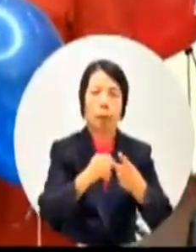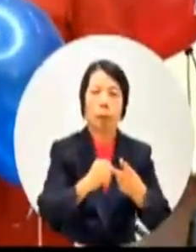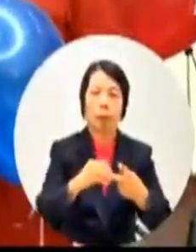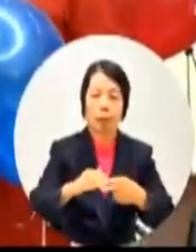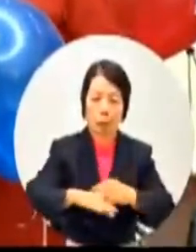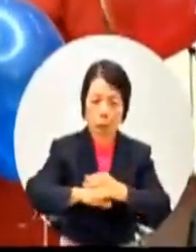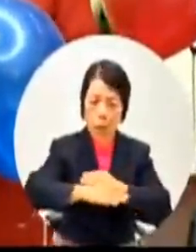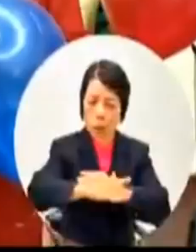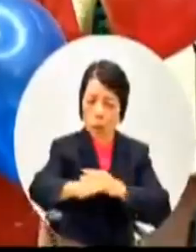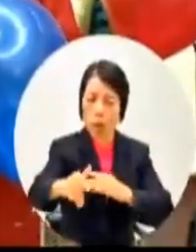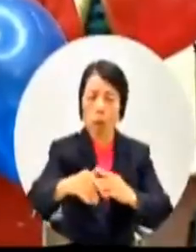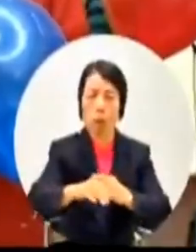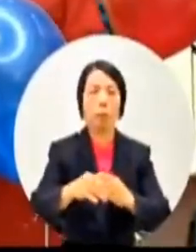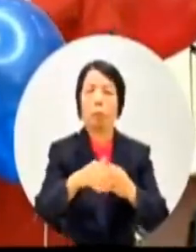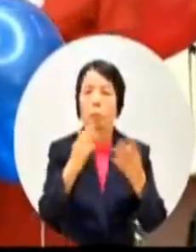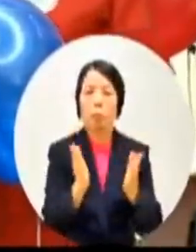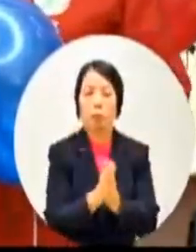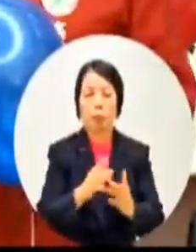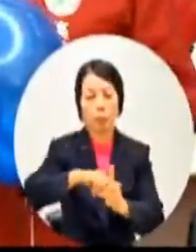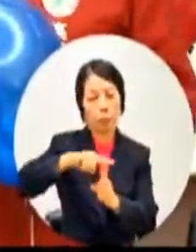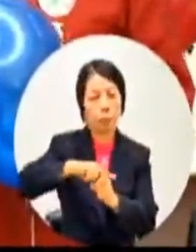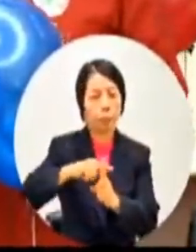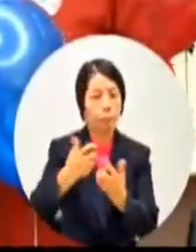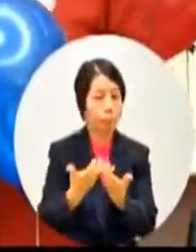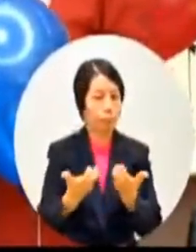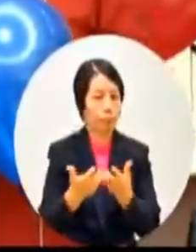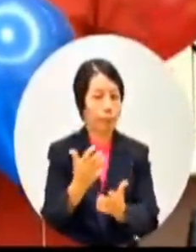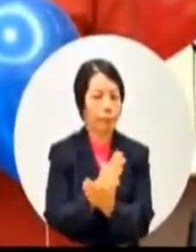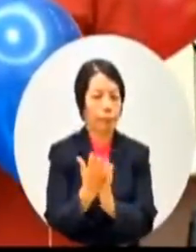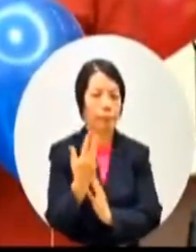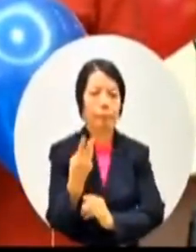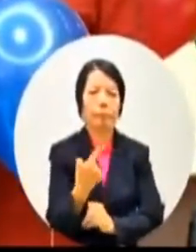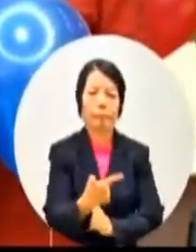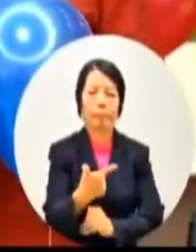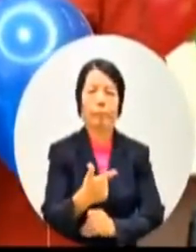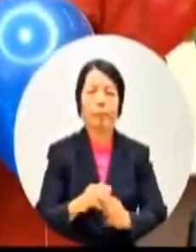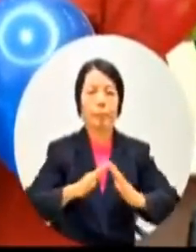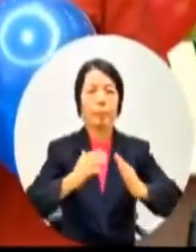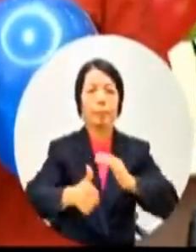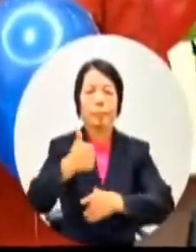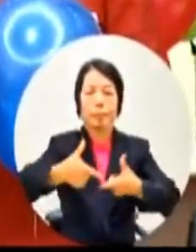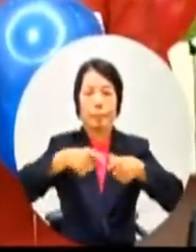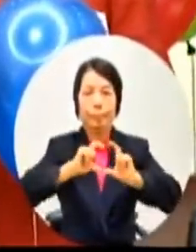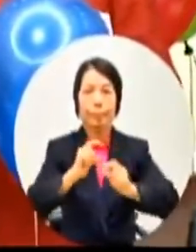请回答。 市长当然， 主席报告。